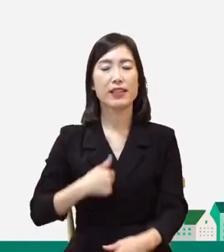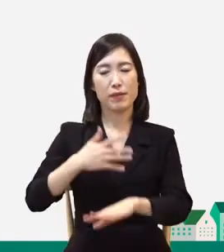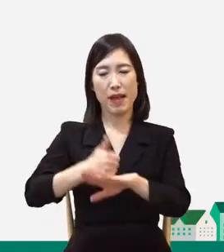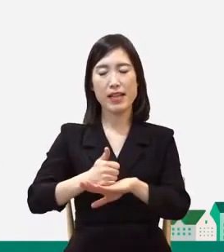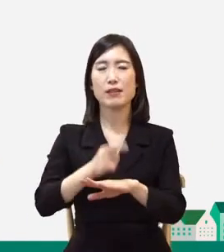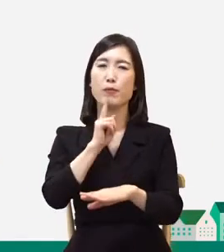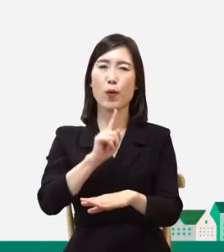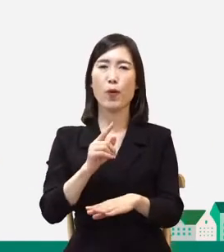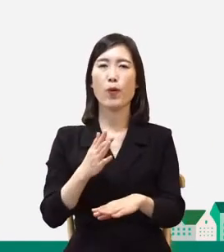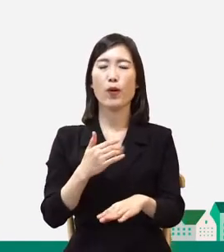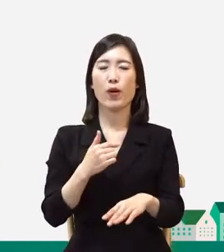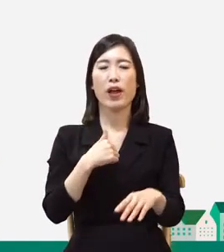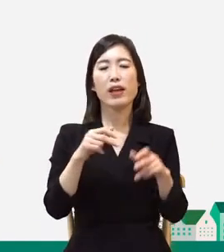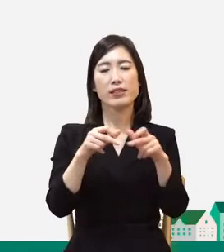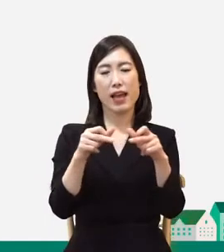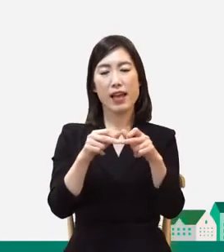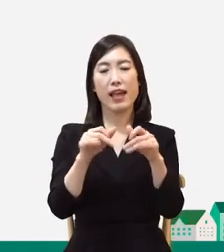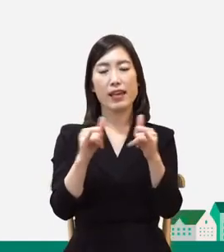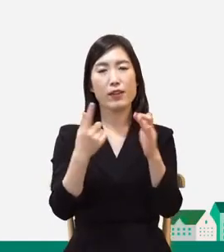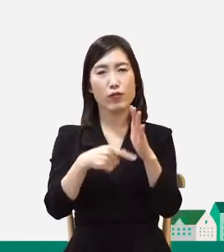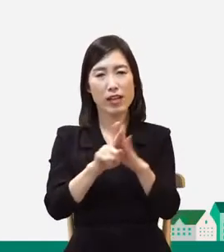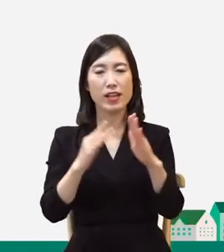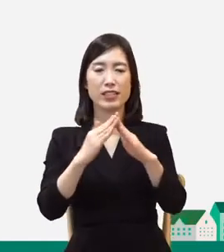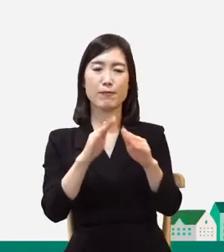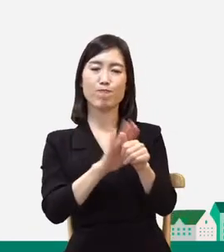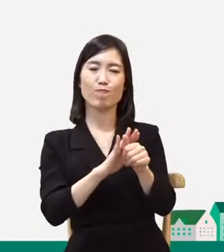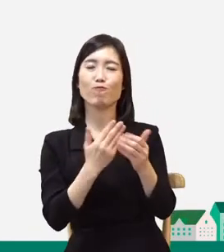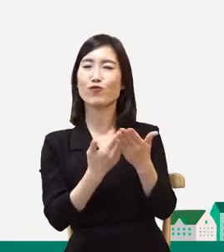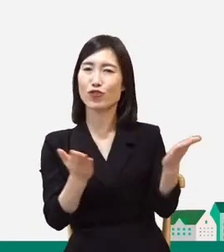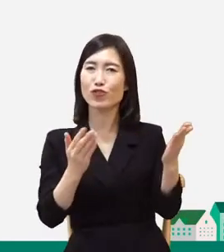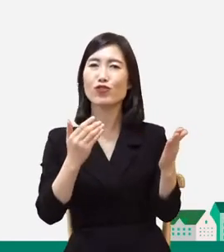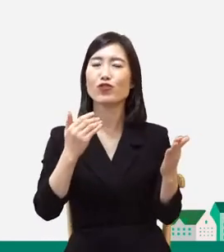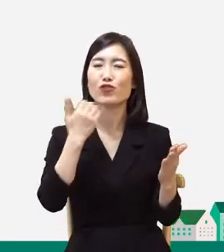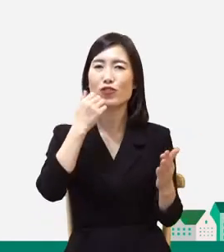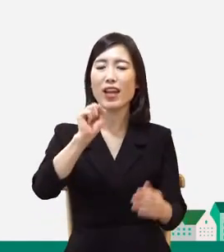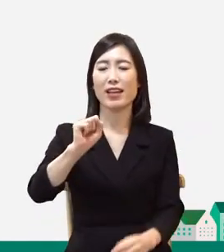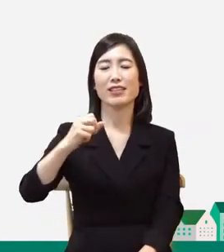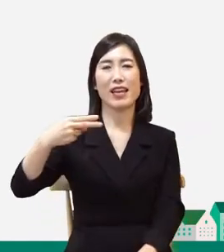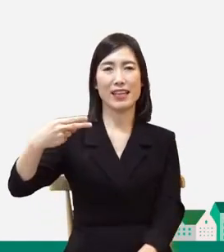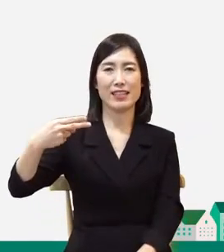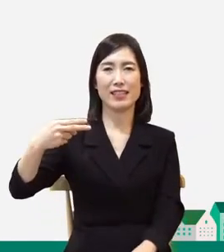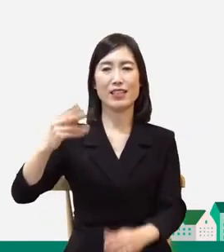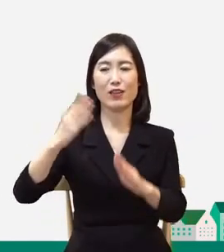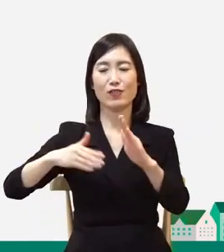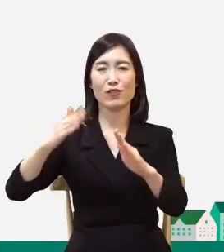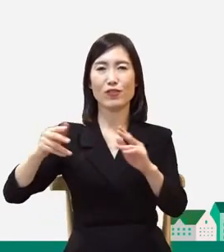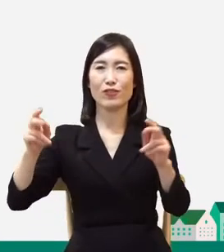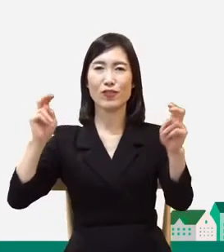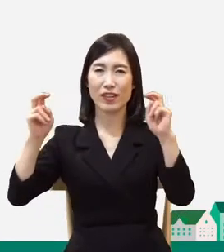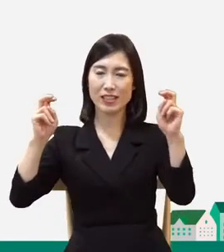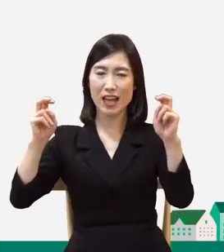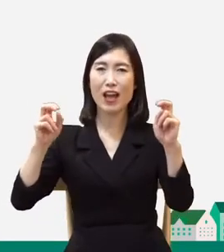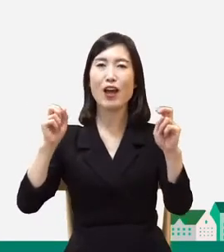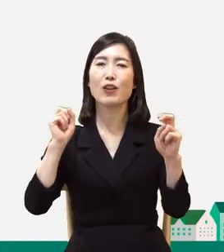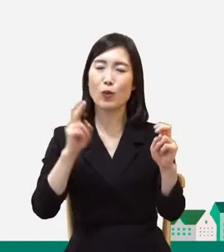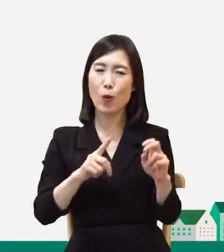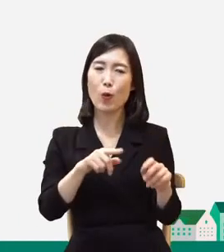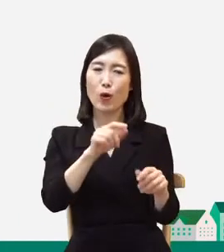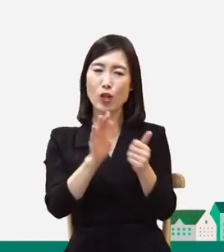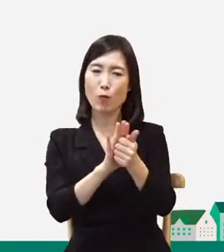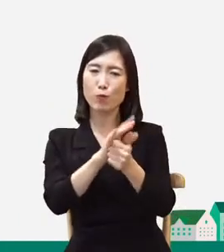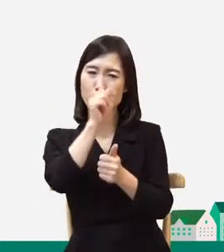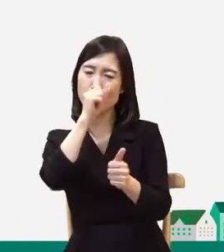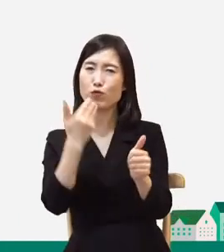마지막으로 저희 장애인분들을 위해 좋은 주택을 공급해 줄 수 있는 SH와 좋은 서비스 제공을